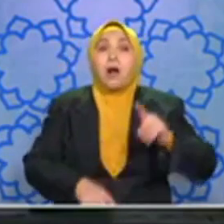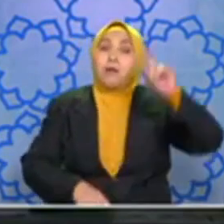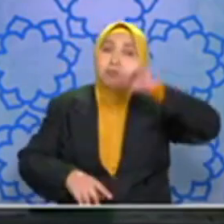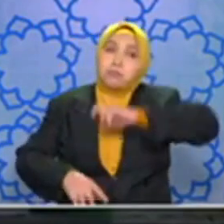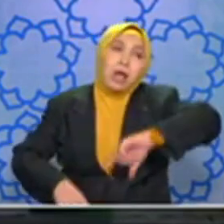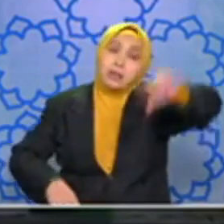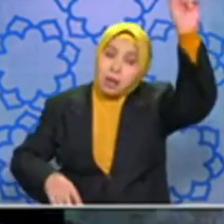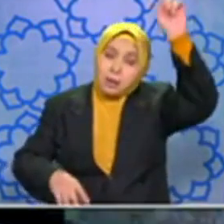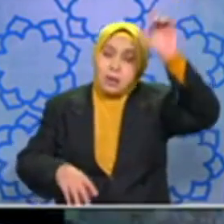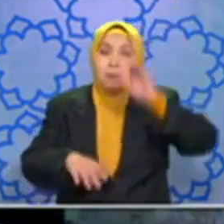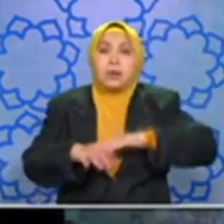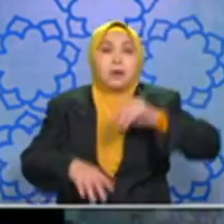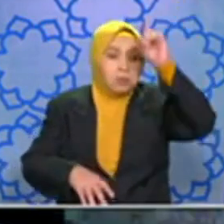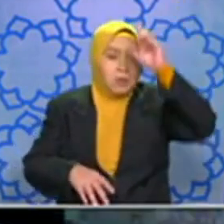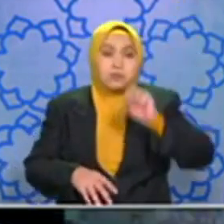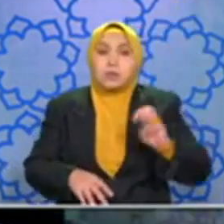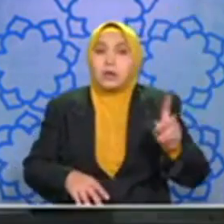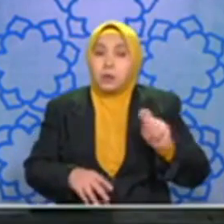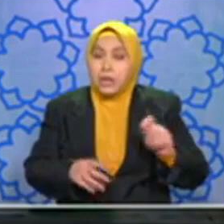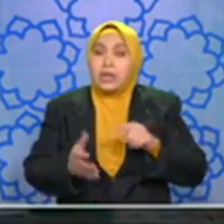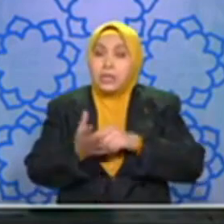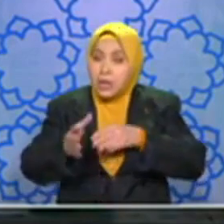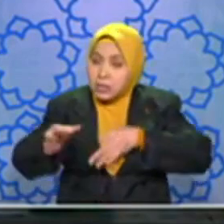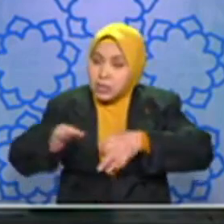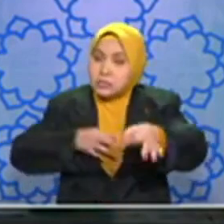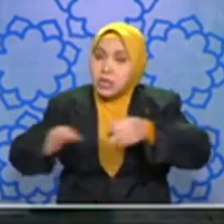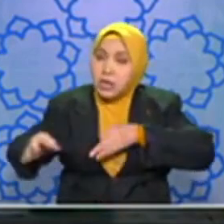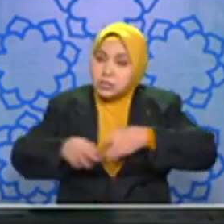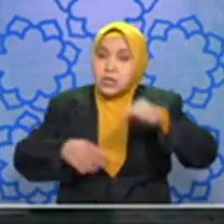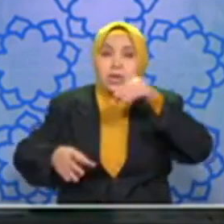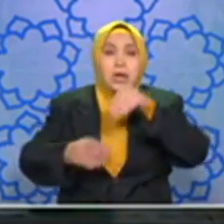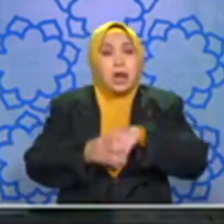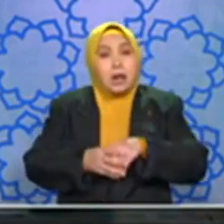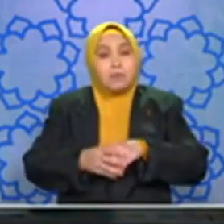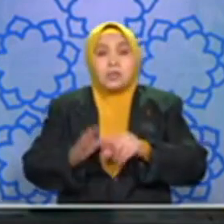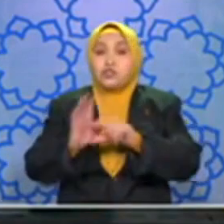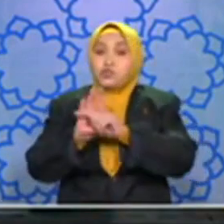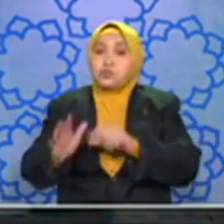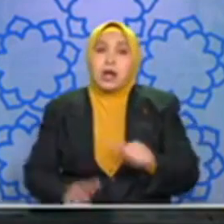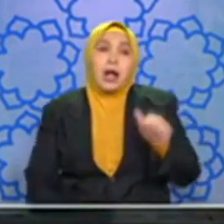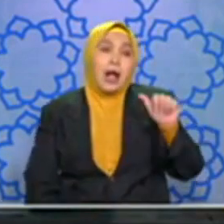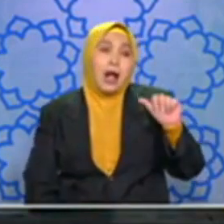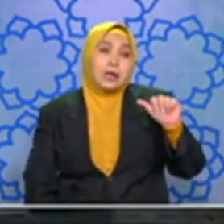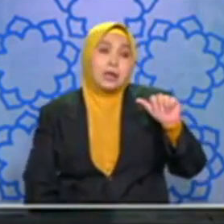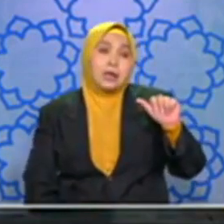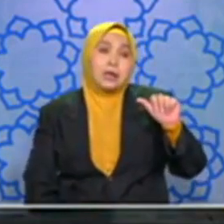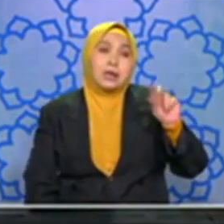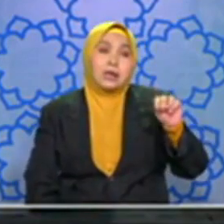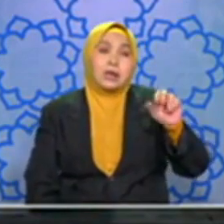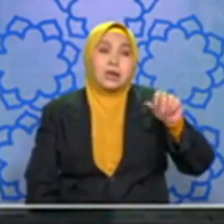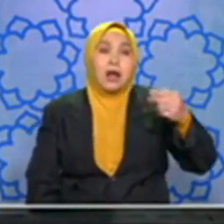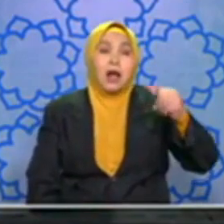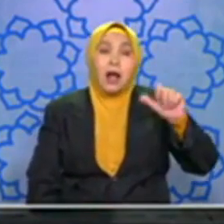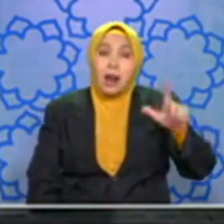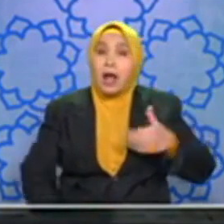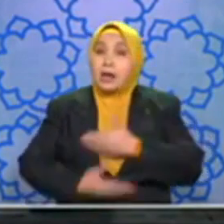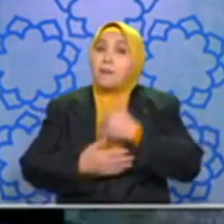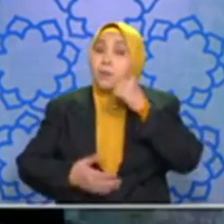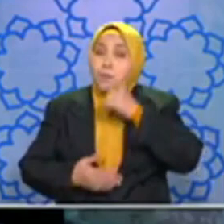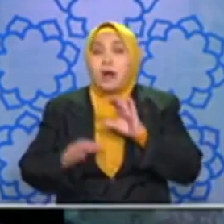Subhanahu Wa Taala. Ya, jadi ini yang dijelaskan di dalam surah An-Nahl. Ya, telah dijelaskan anak perempuan,